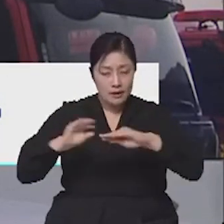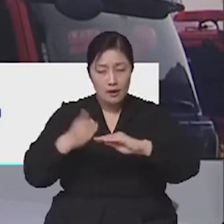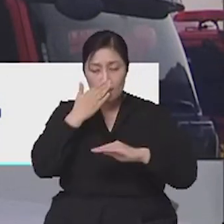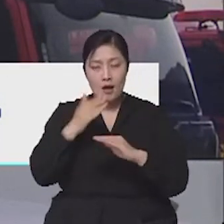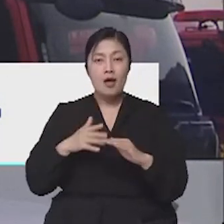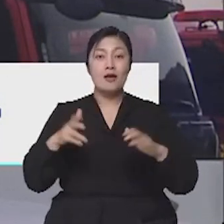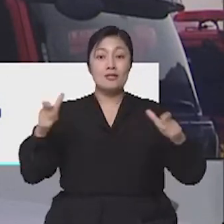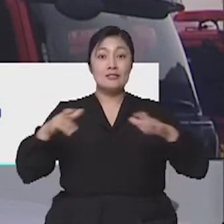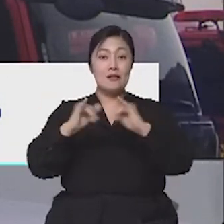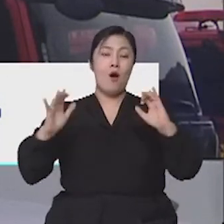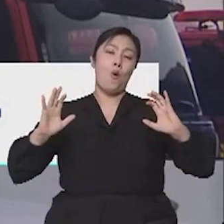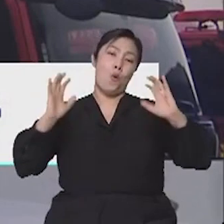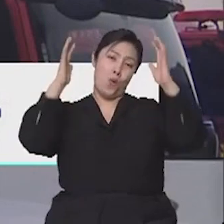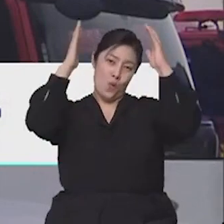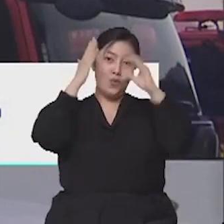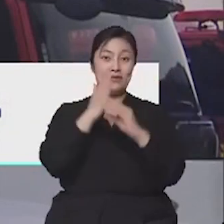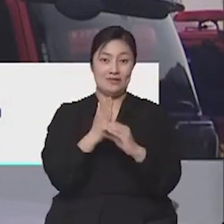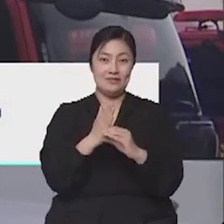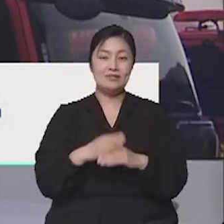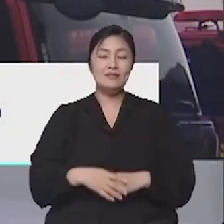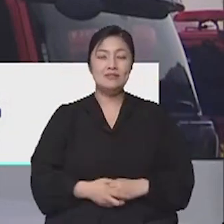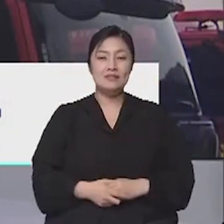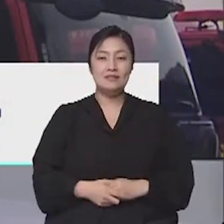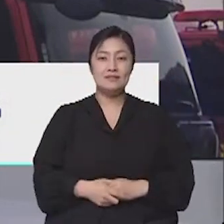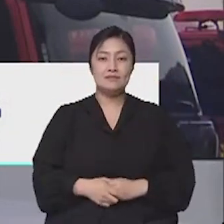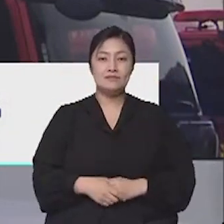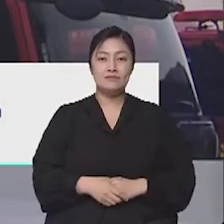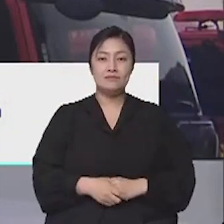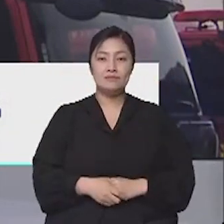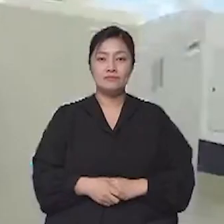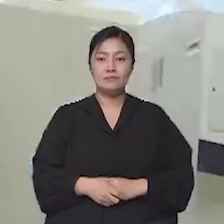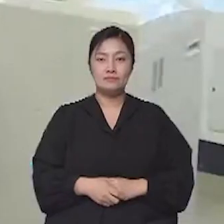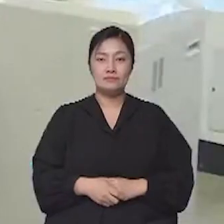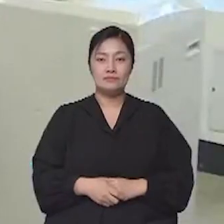주민들이 반기고 있습니다. 정지용 기자의 보도입니다.